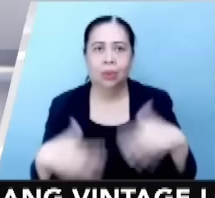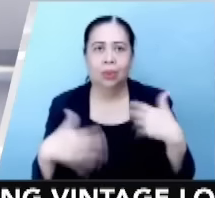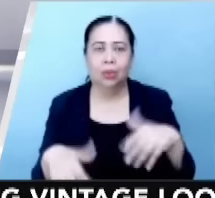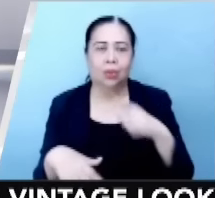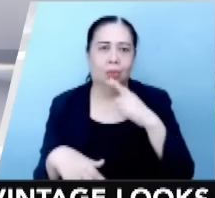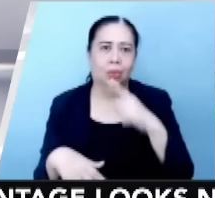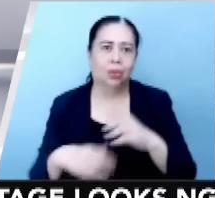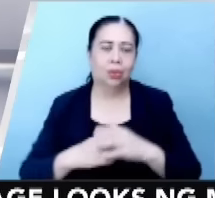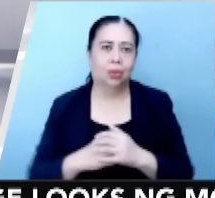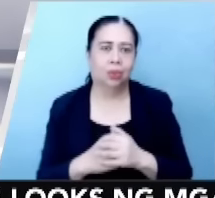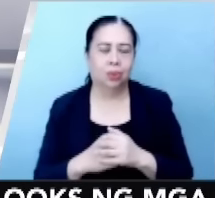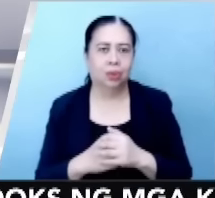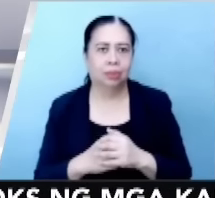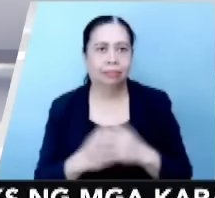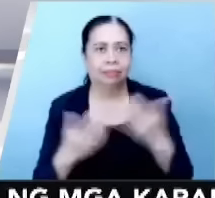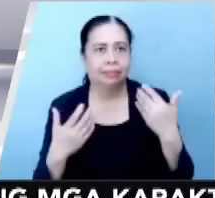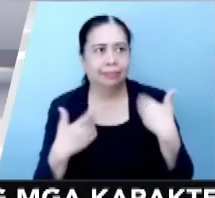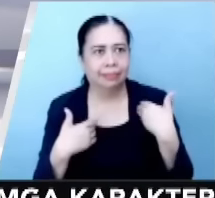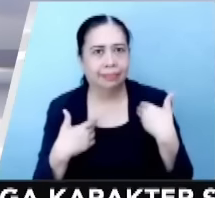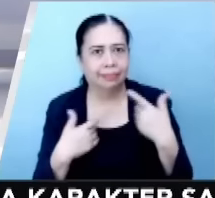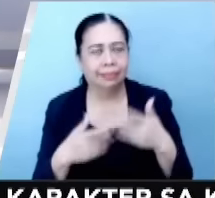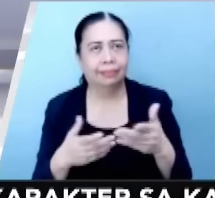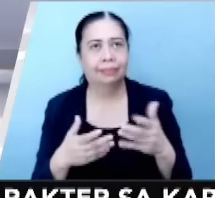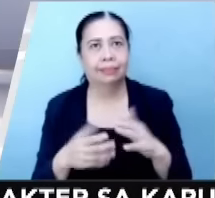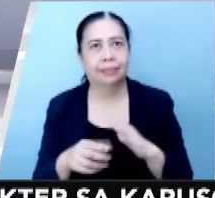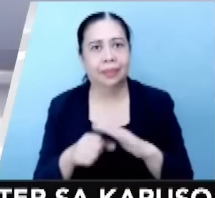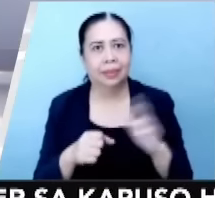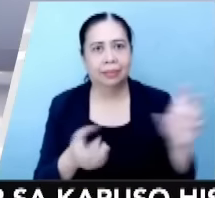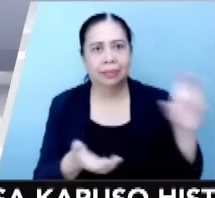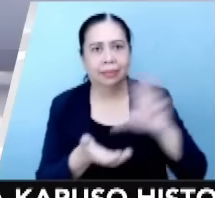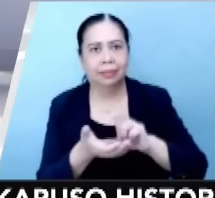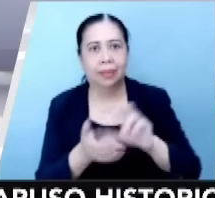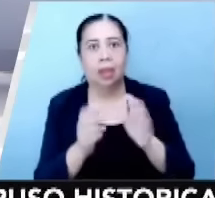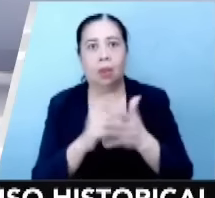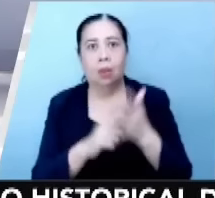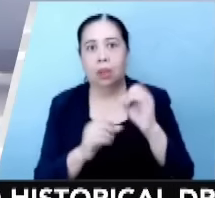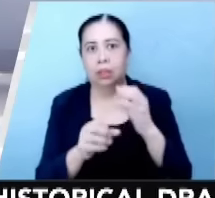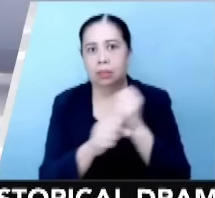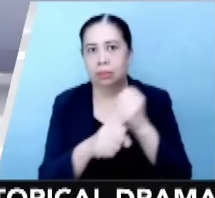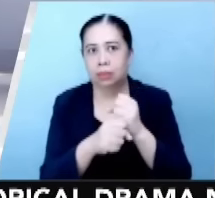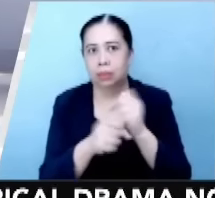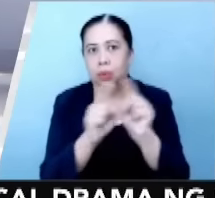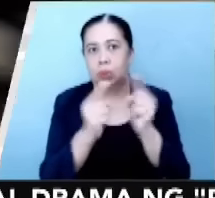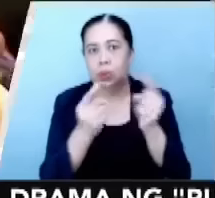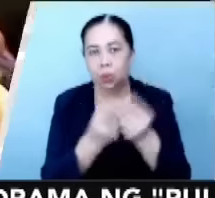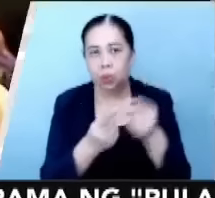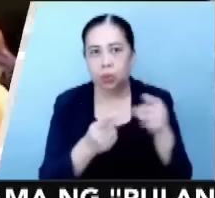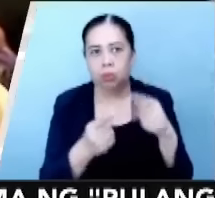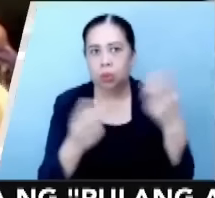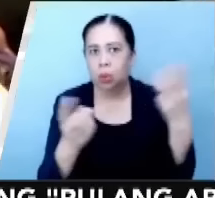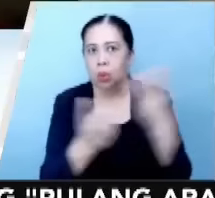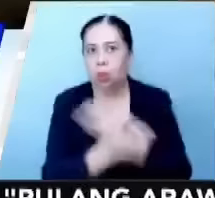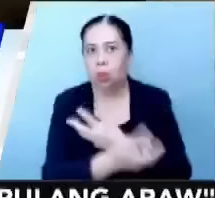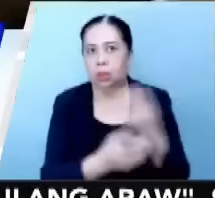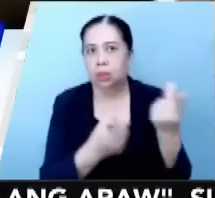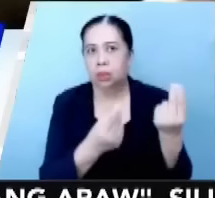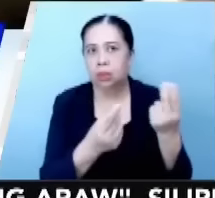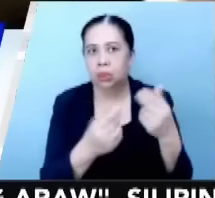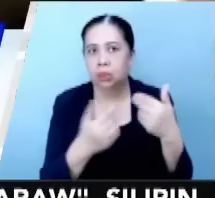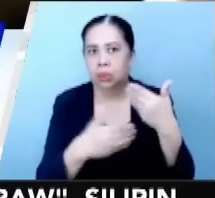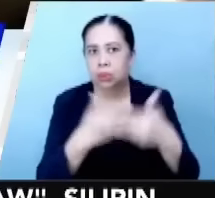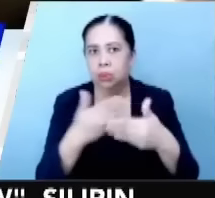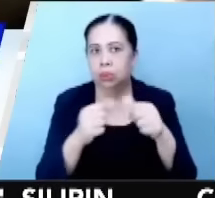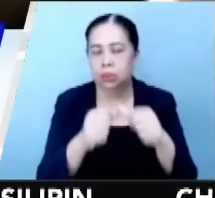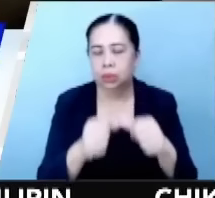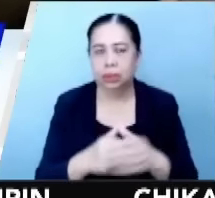magkakaroon sila ng sapat na mga kapital Paano kung magbuo sila ng grupo na ganito rin talaga ang gagawin sa kaso naman ni suspended